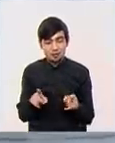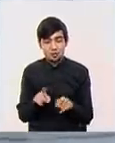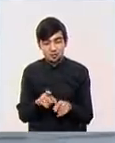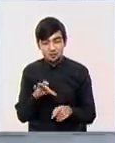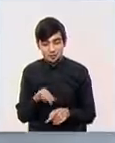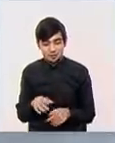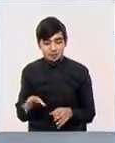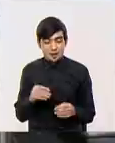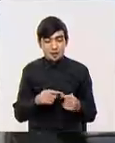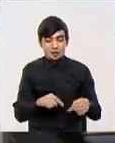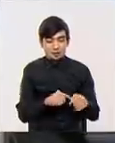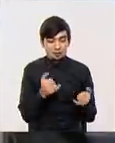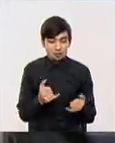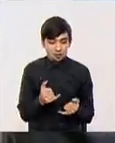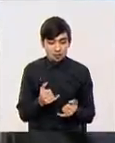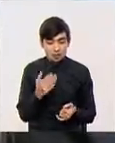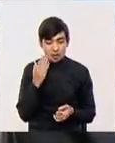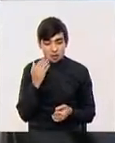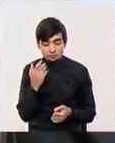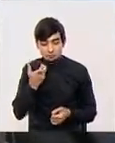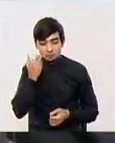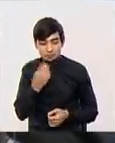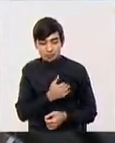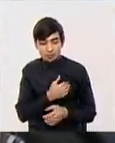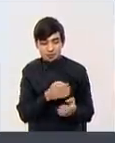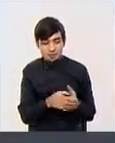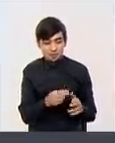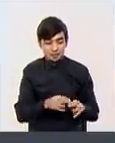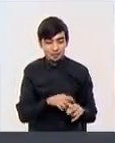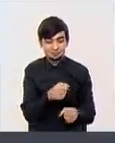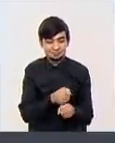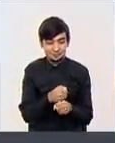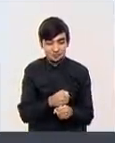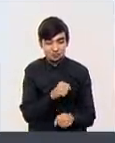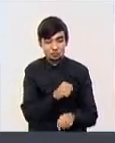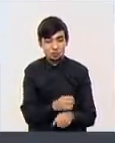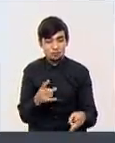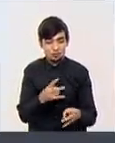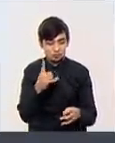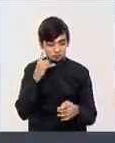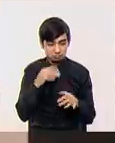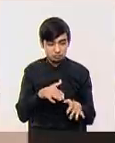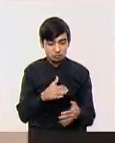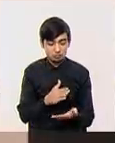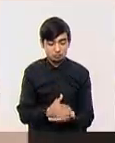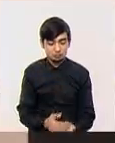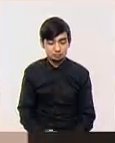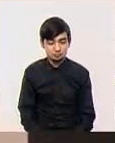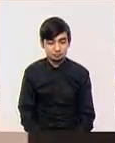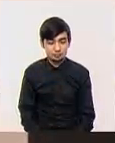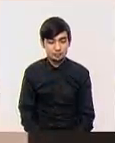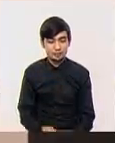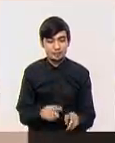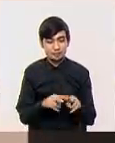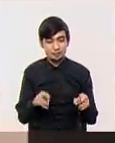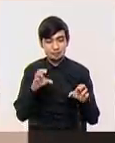қазір агенттік өкілдері оңай олжаға кенелгісі келетін компаниялардың бұл әрекетіне тоқтам қоюды қарастырып жатыр. Заң жүзінде ондай